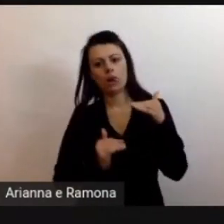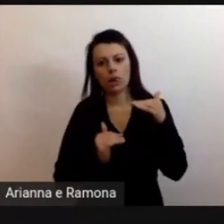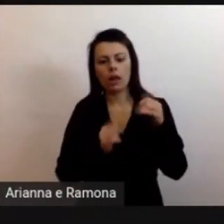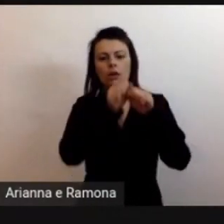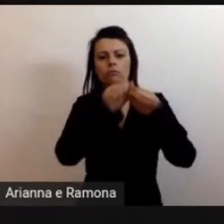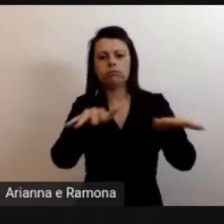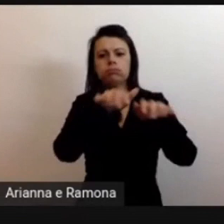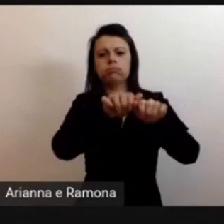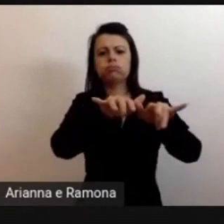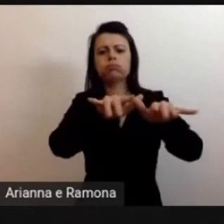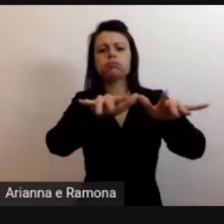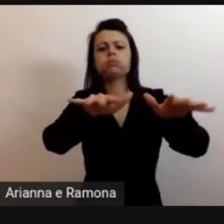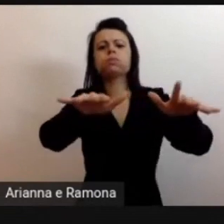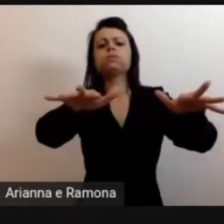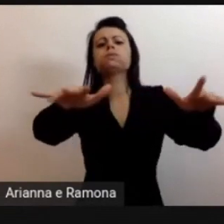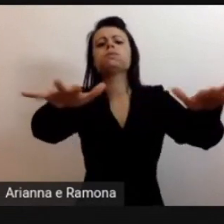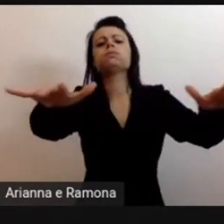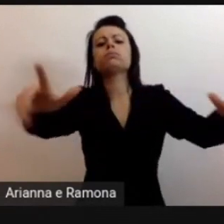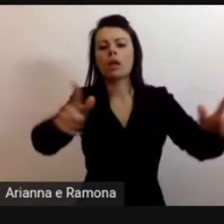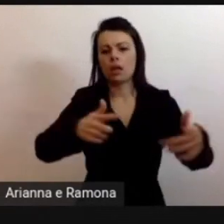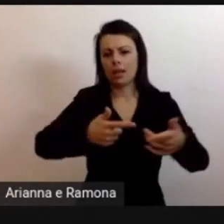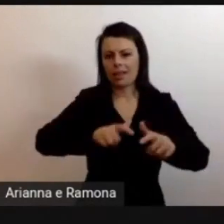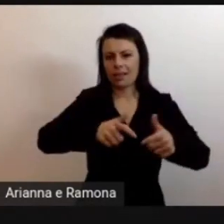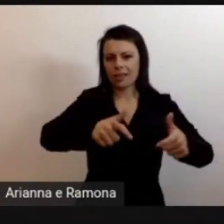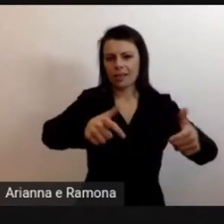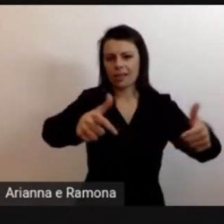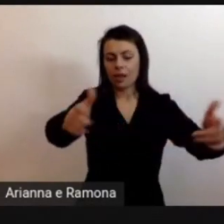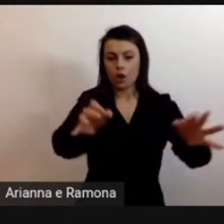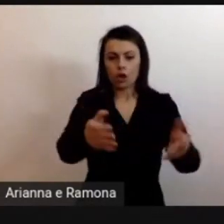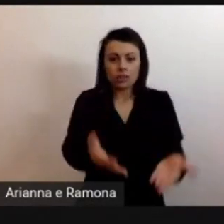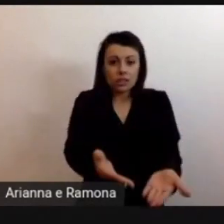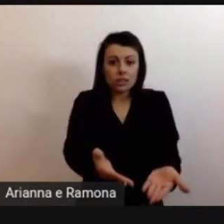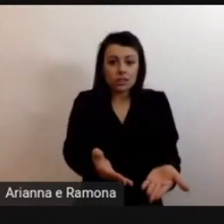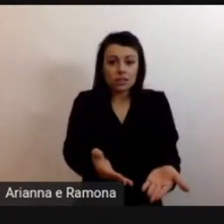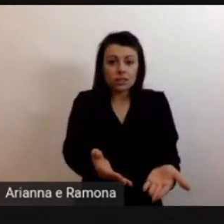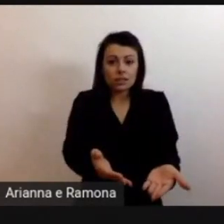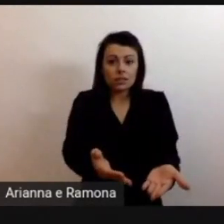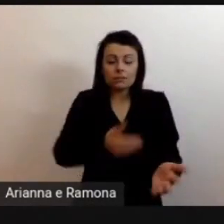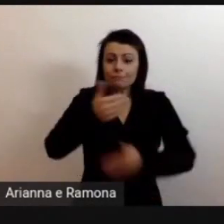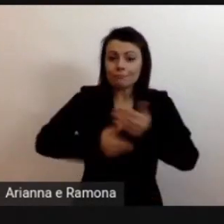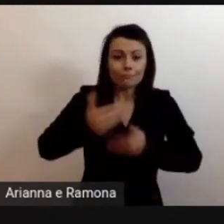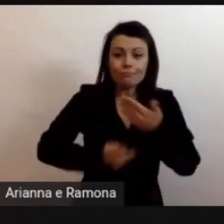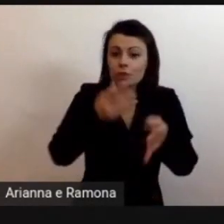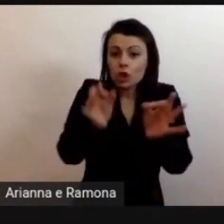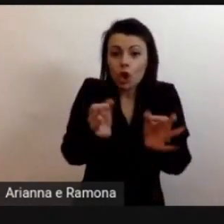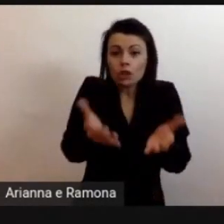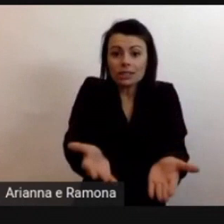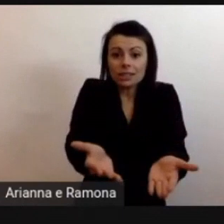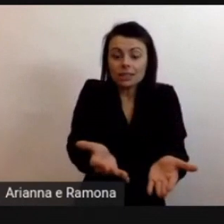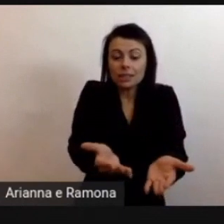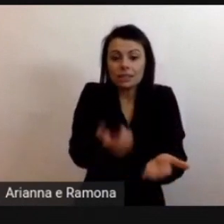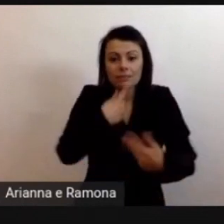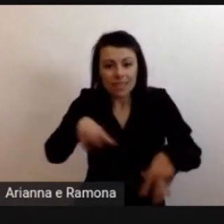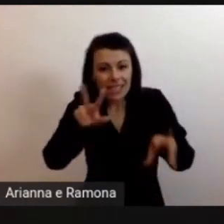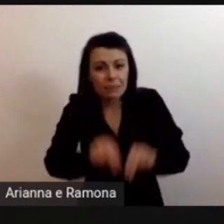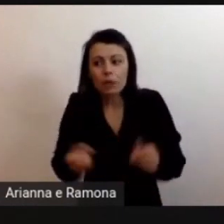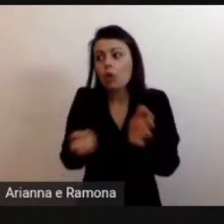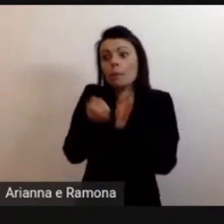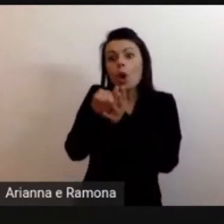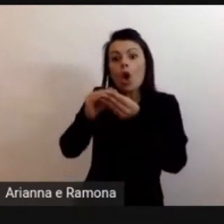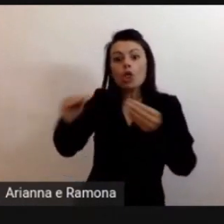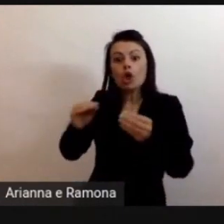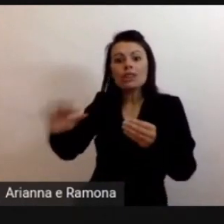è una cosa che valide vedo perché la differenza di altri di bollini di prodotti non ha